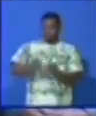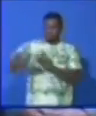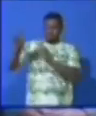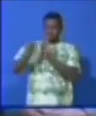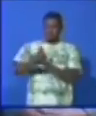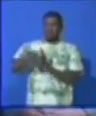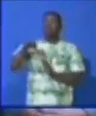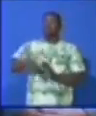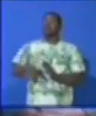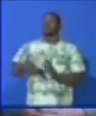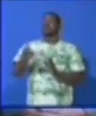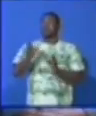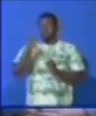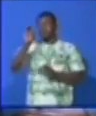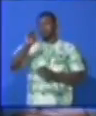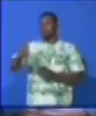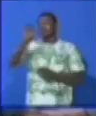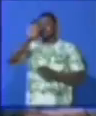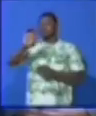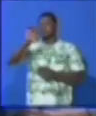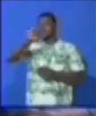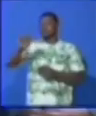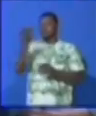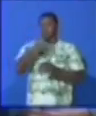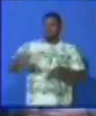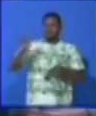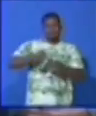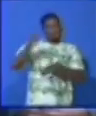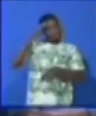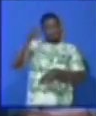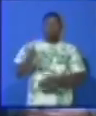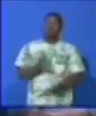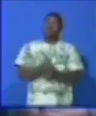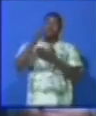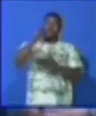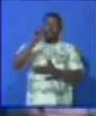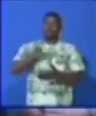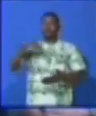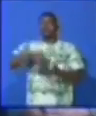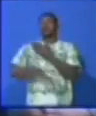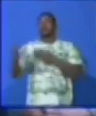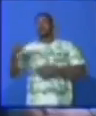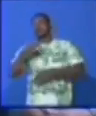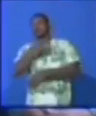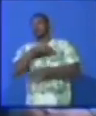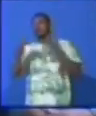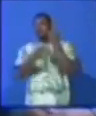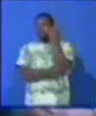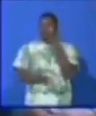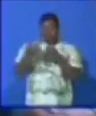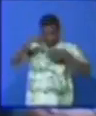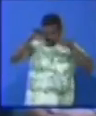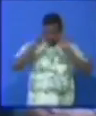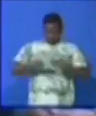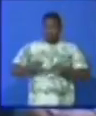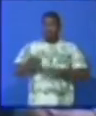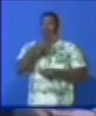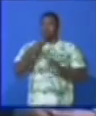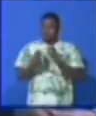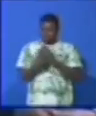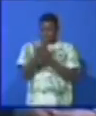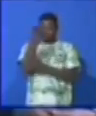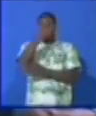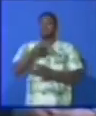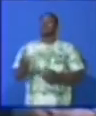mis en place pour aider les femmes dans les États membres à booster, à pouvoir impacter, être des vraies actrices dynamiques